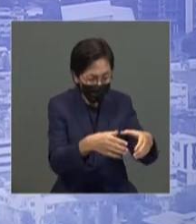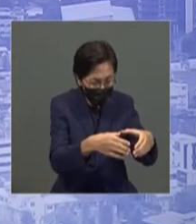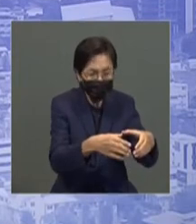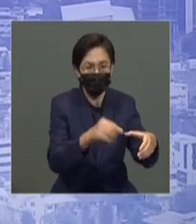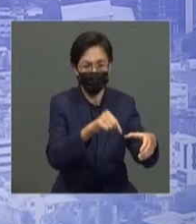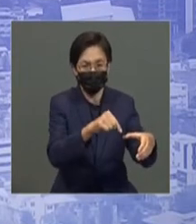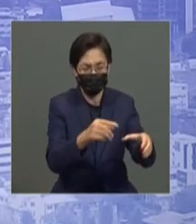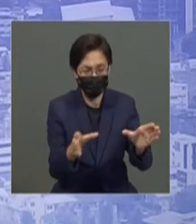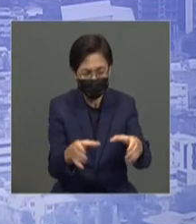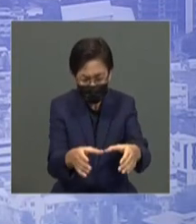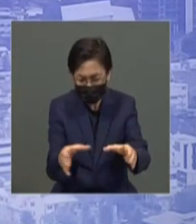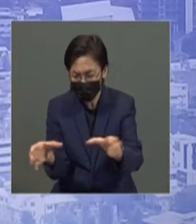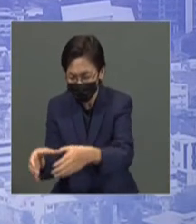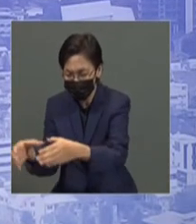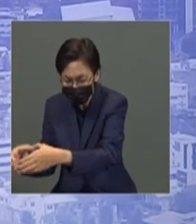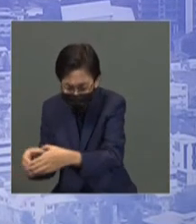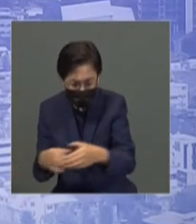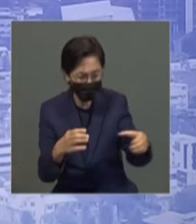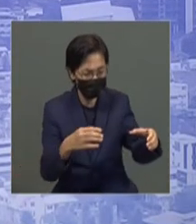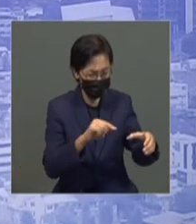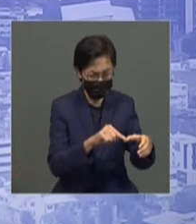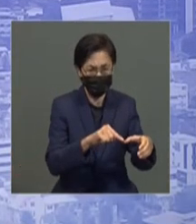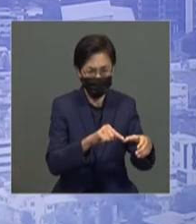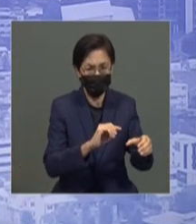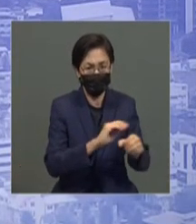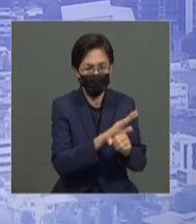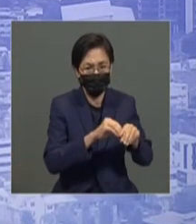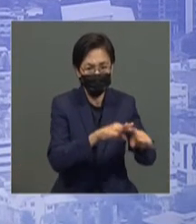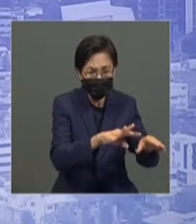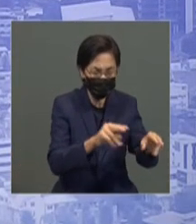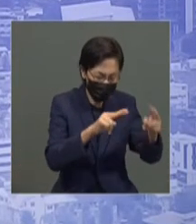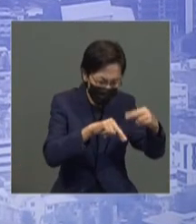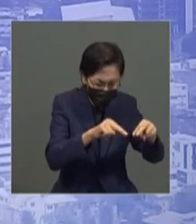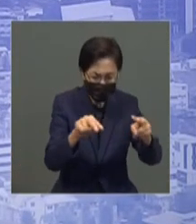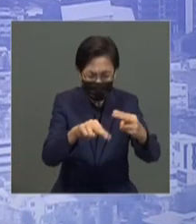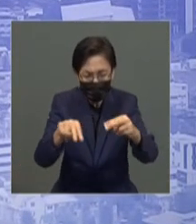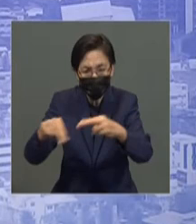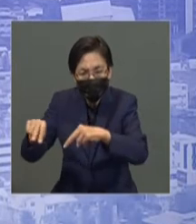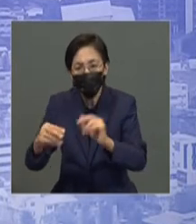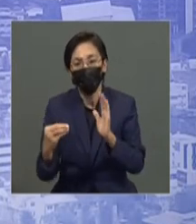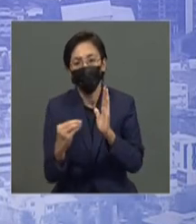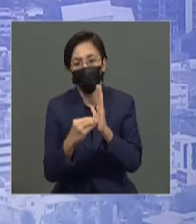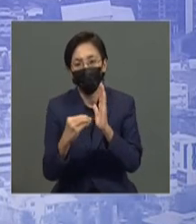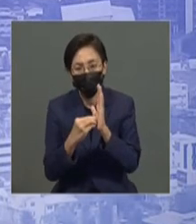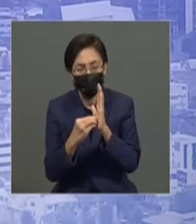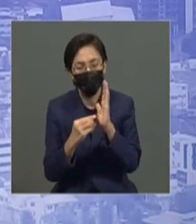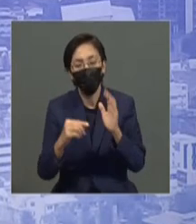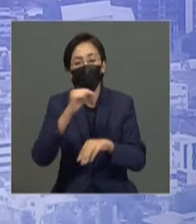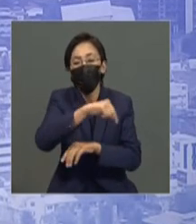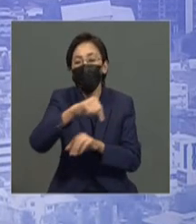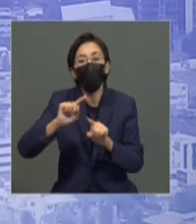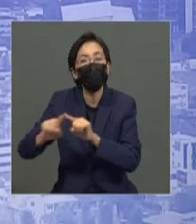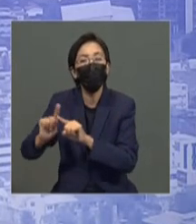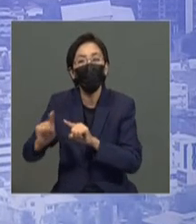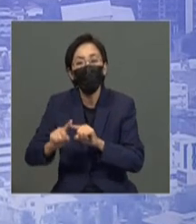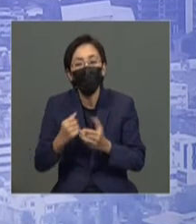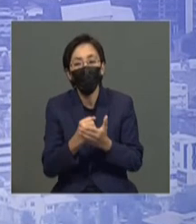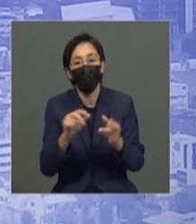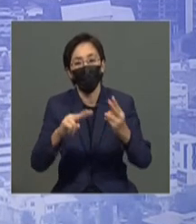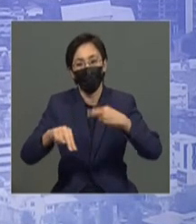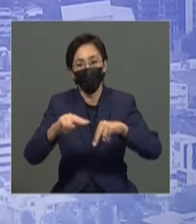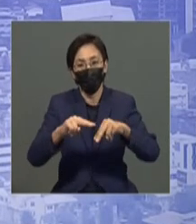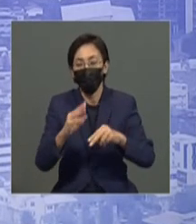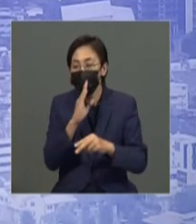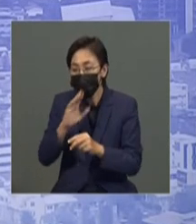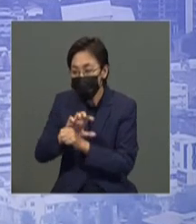ำลังเรียกว่าไฟไหม้เนี่ยนะคะมีการระดมกำลังทั้งในส่วนของกทมแล้วก็หน่วยงานอื่นๆที่อาจจะยังไม่มี